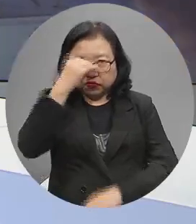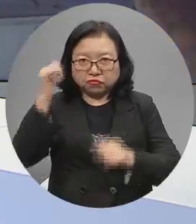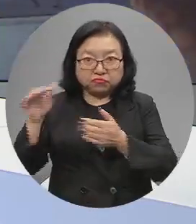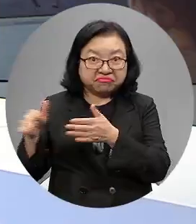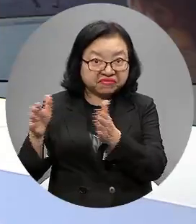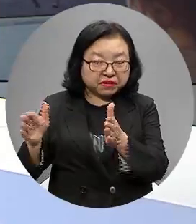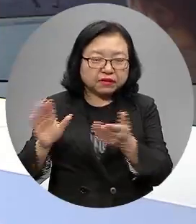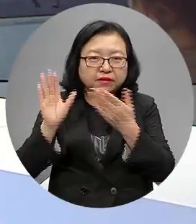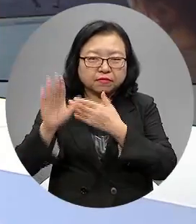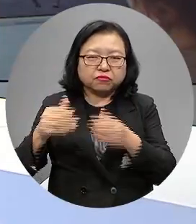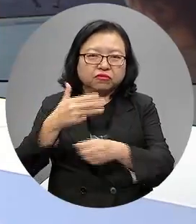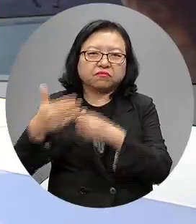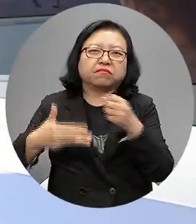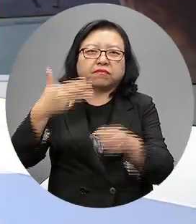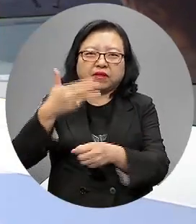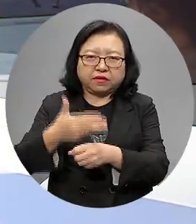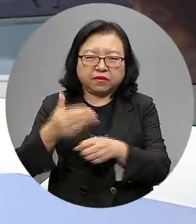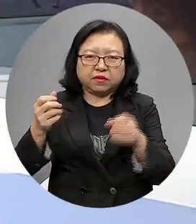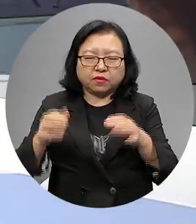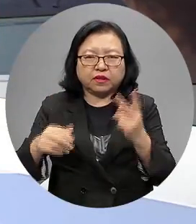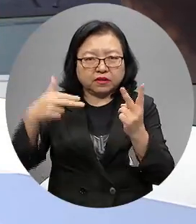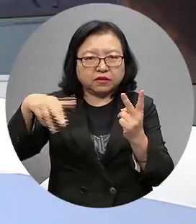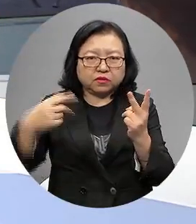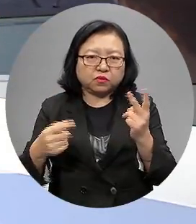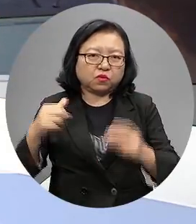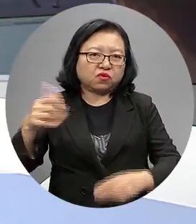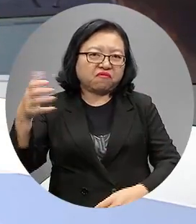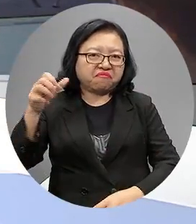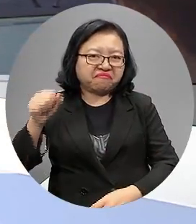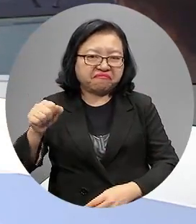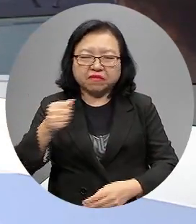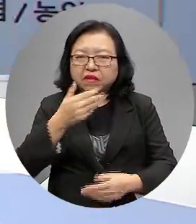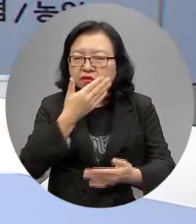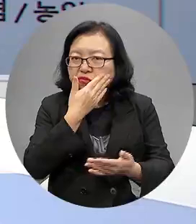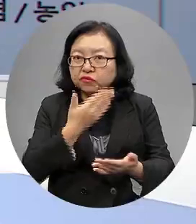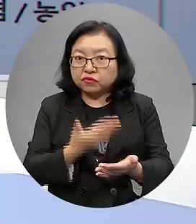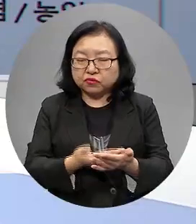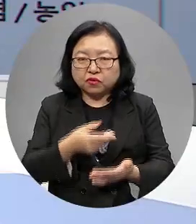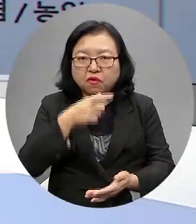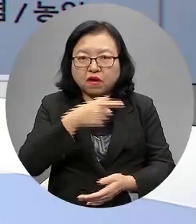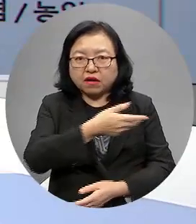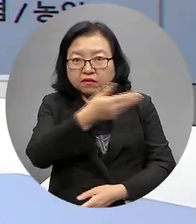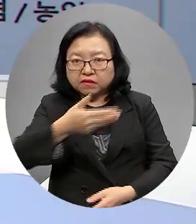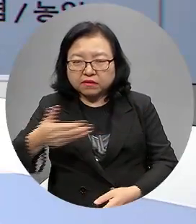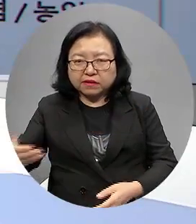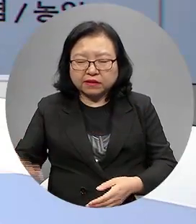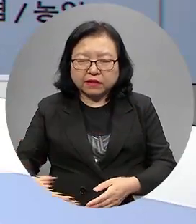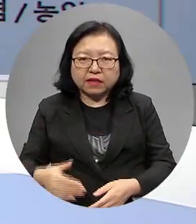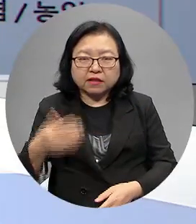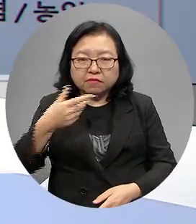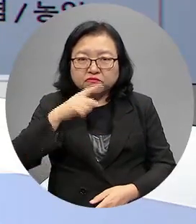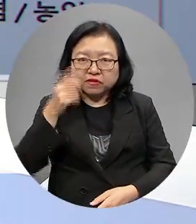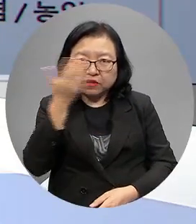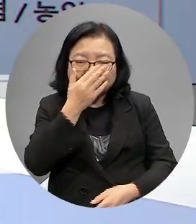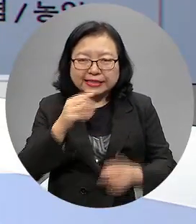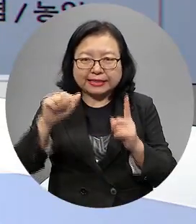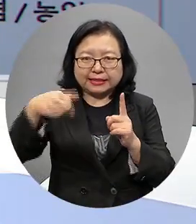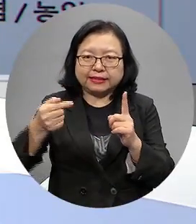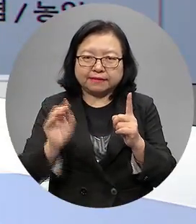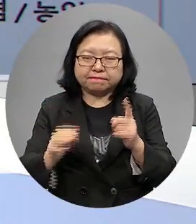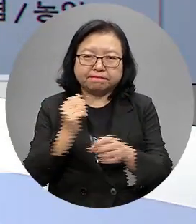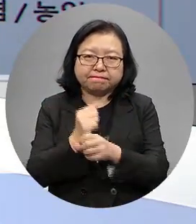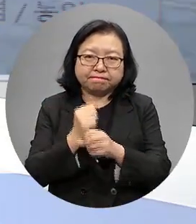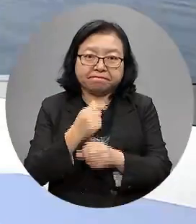충청북도가 앞으로 8년 동안 2조 5천억 원을 들여 주요 하천을 1급수로 만들겠다고 발표했습니다. 이른바